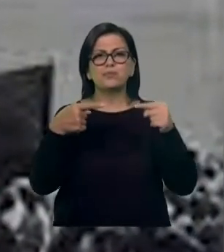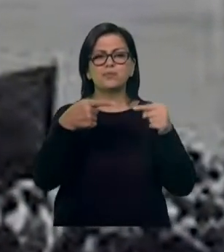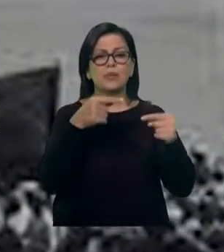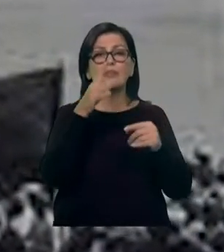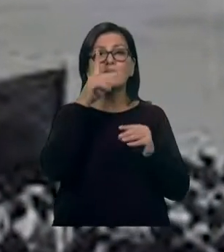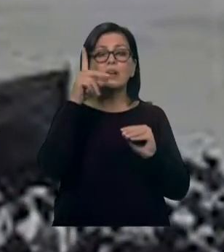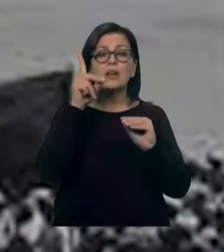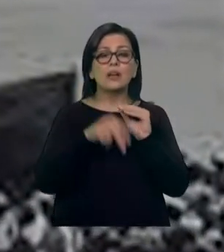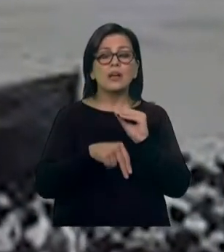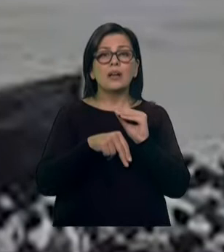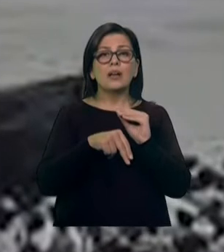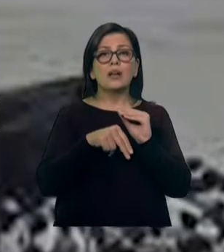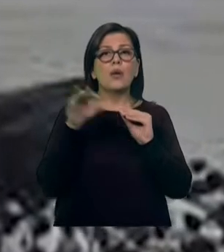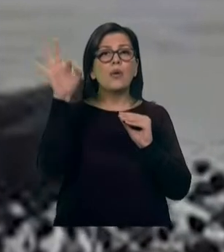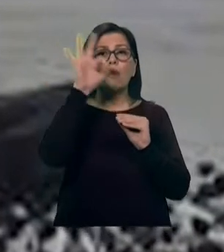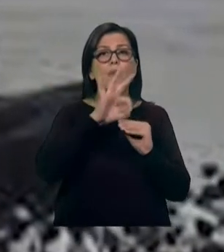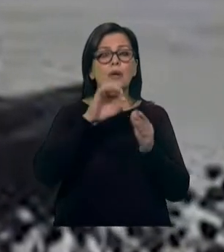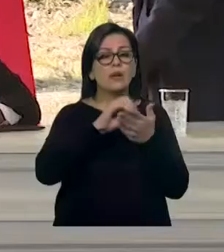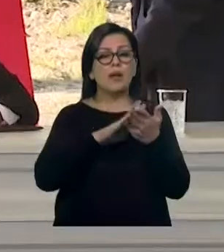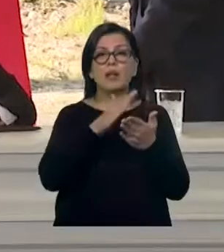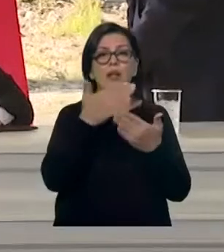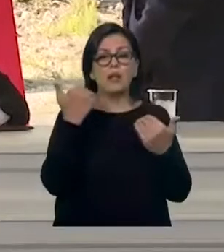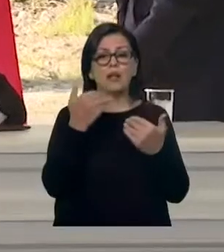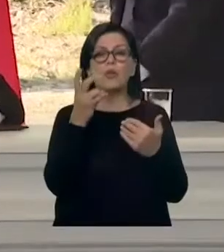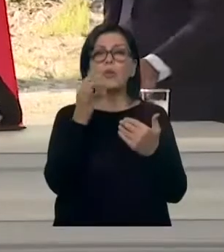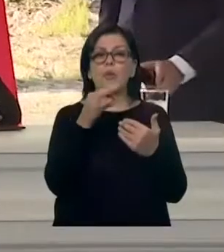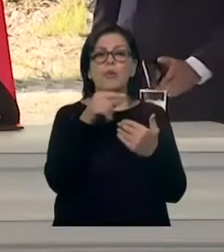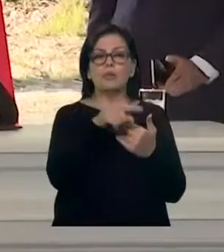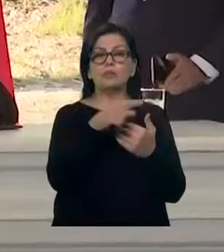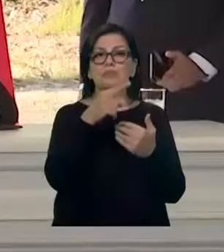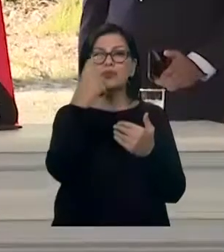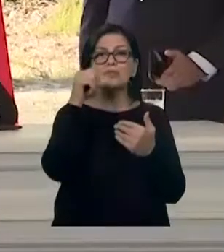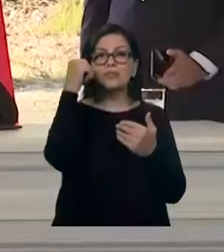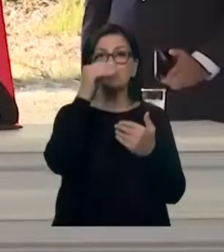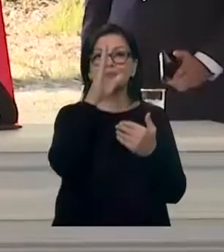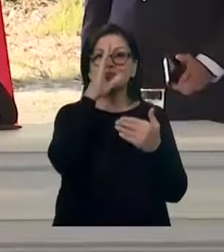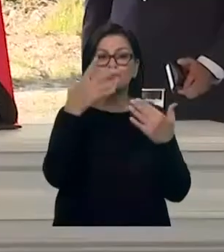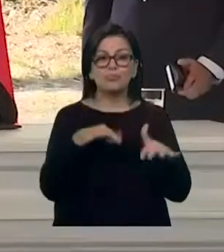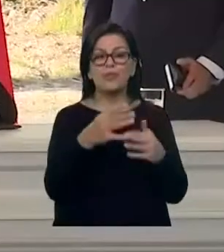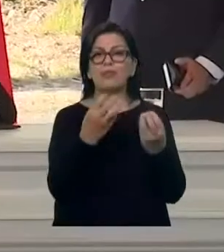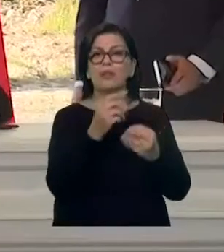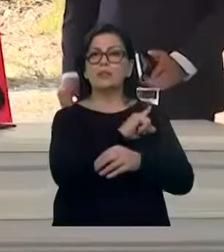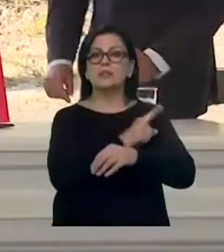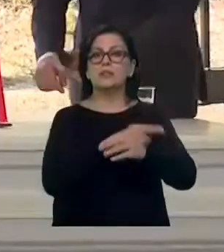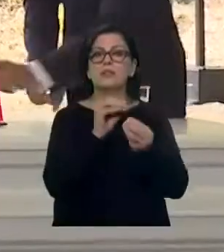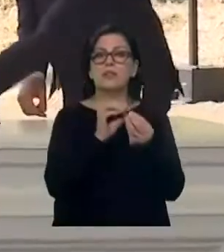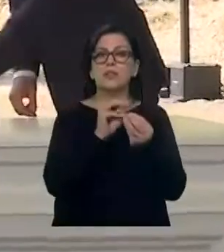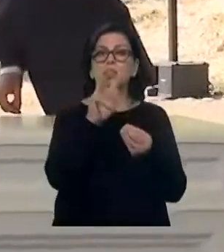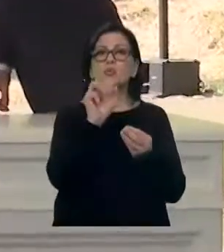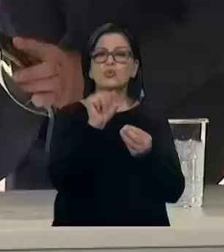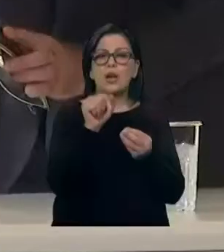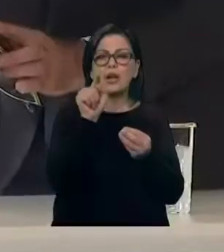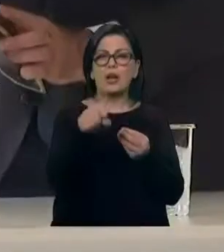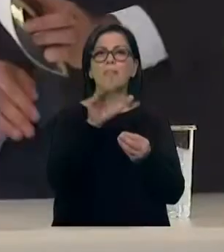üçün 100 il keçməsinə baxmayaraq hələ də qüvvədədir. 2021-ci ilin iyunun 15-də Şuşada Azərbaycan və Türkiyə prezidentləri